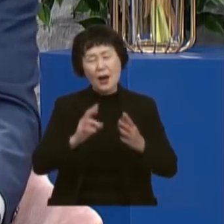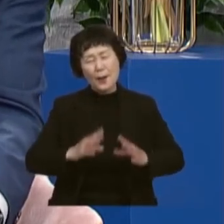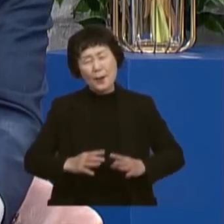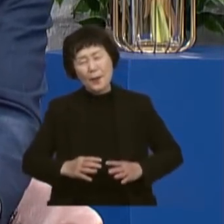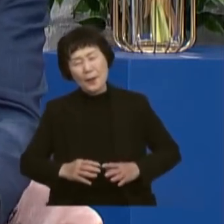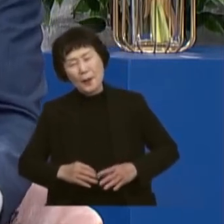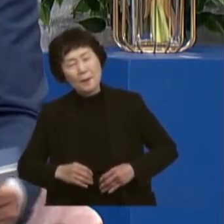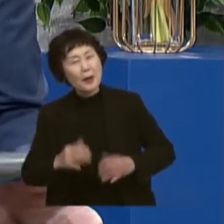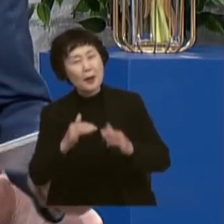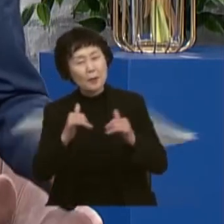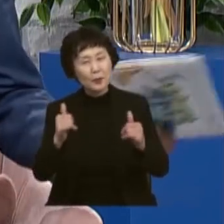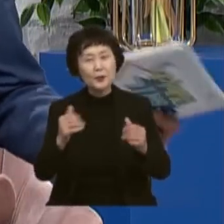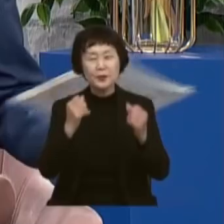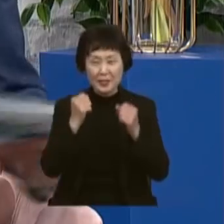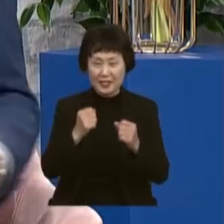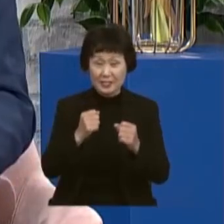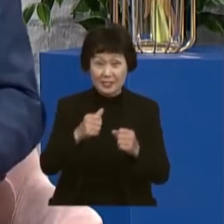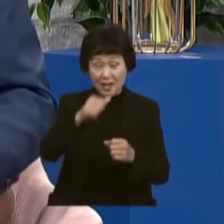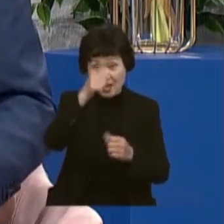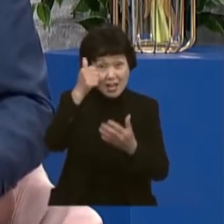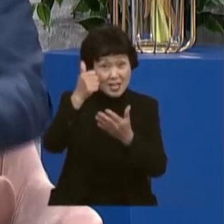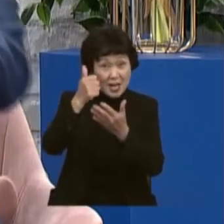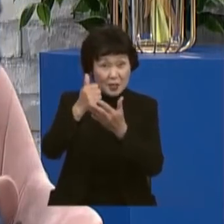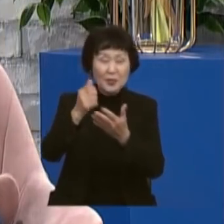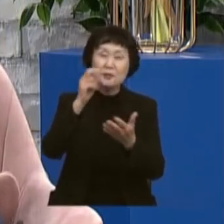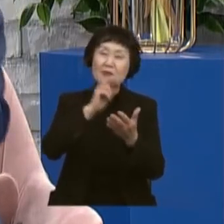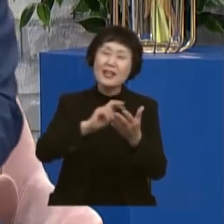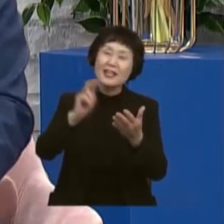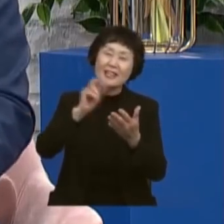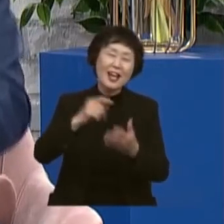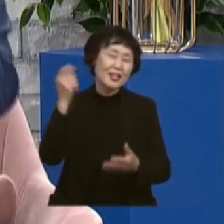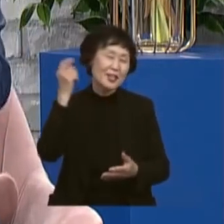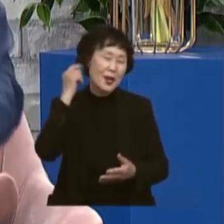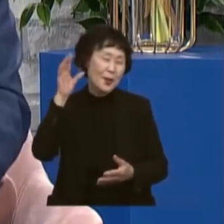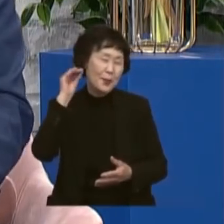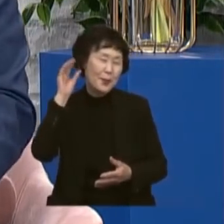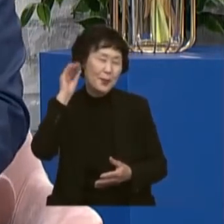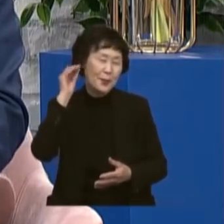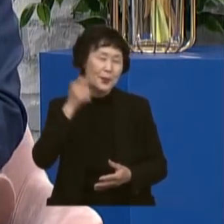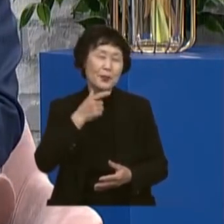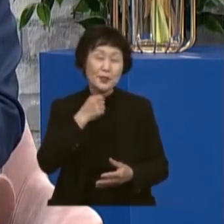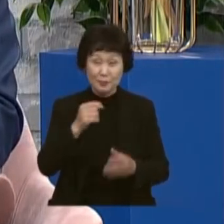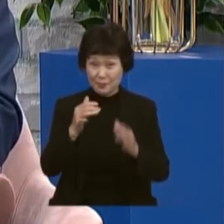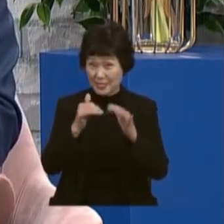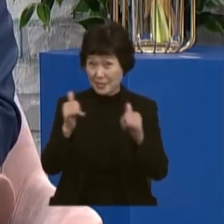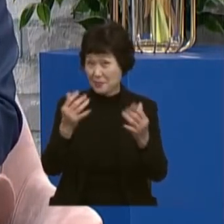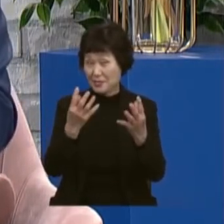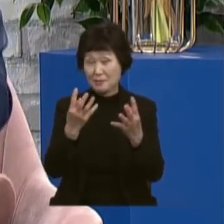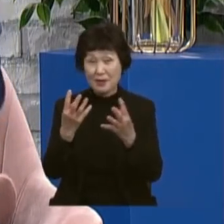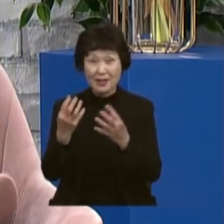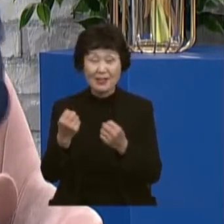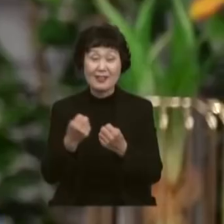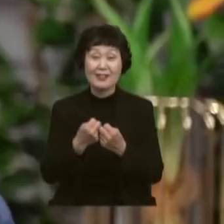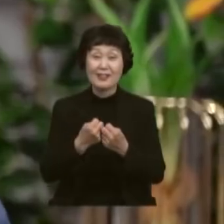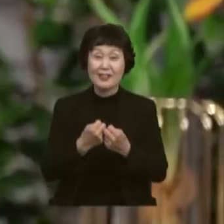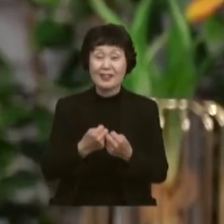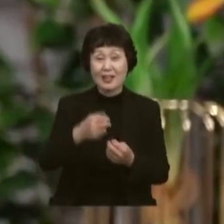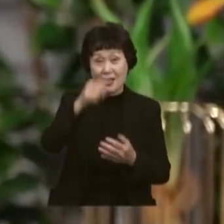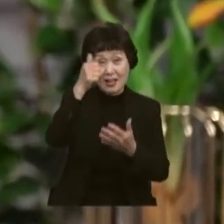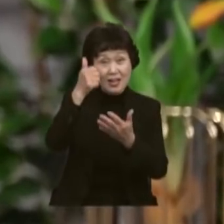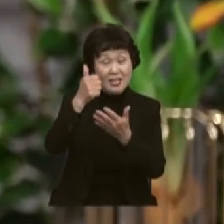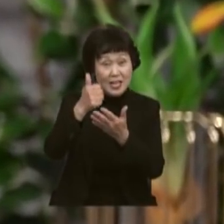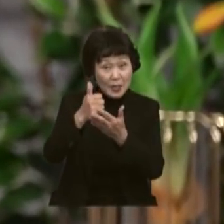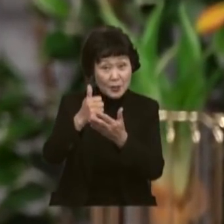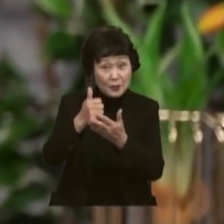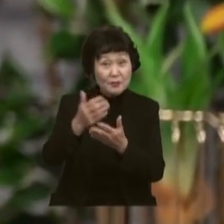전에는. 근데 그런 상가교회, 작은 교회, 농어촌 교회에서 그 조그만 10명 되는 교회 앞에 박종호 장로가 쓸 거라고는